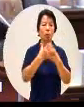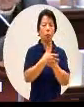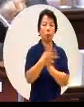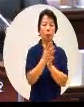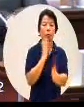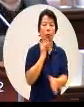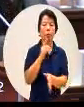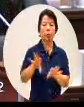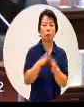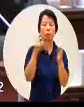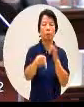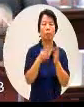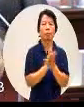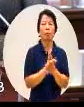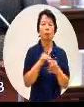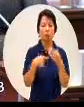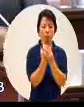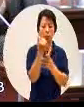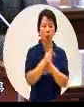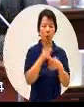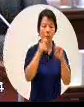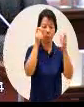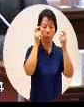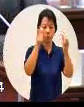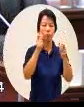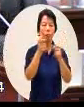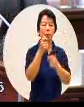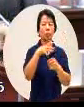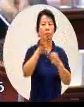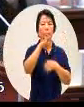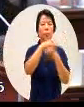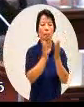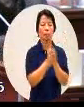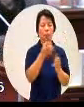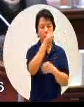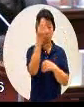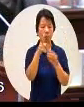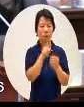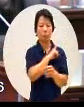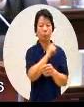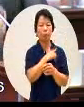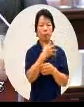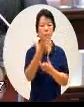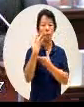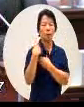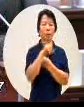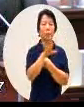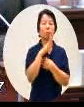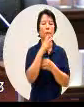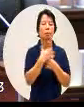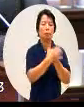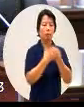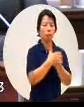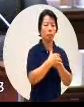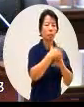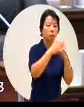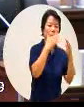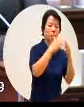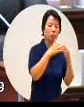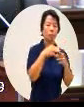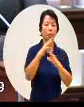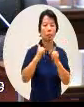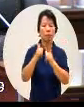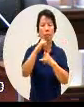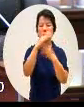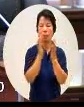只有高雄中學是以年輕人做主體在保護校園跟社區安全然後